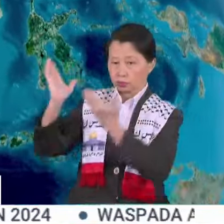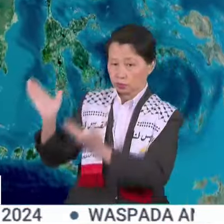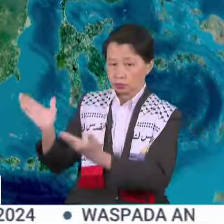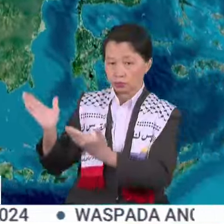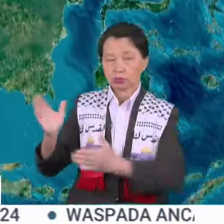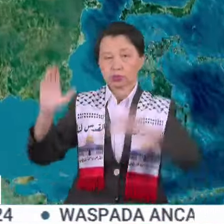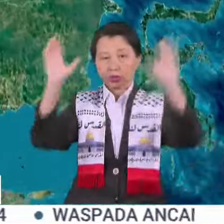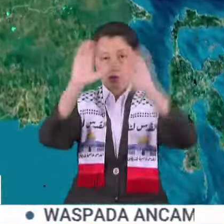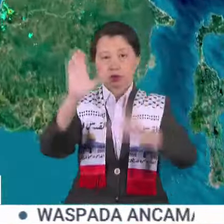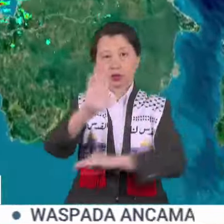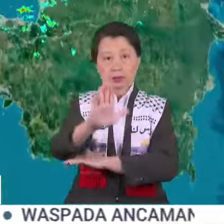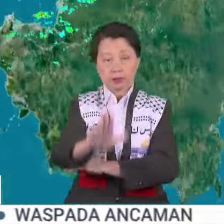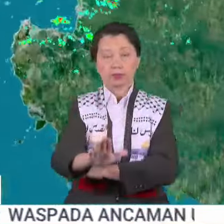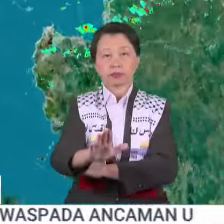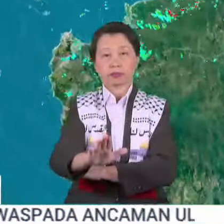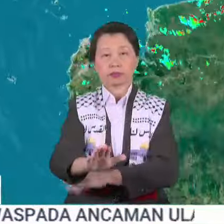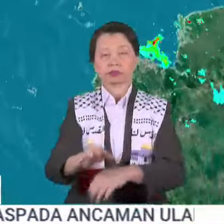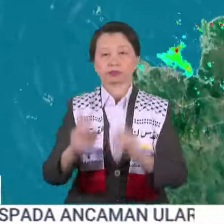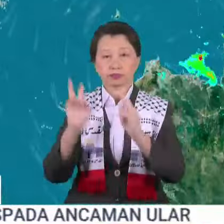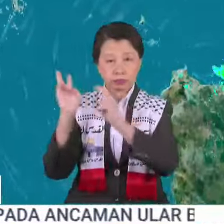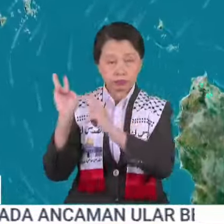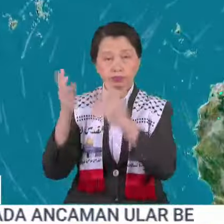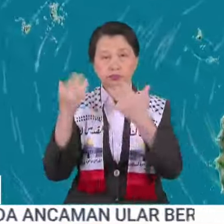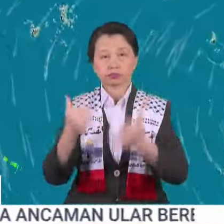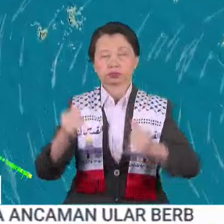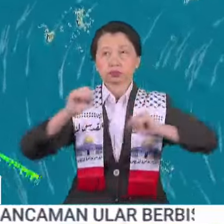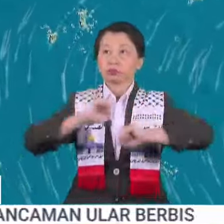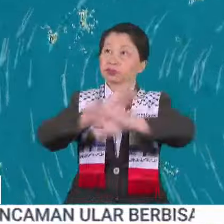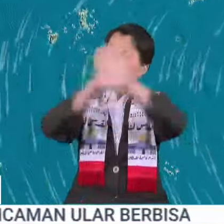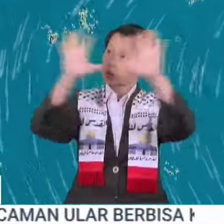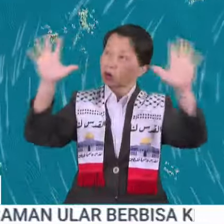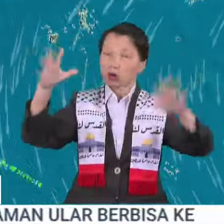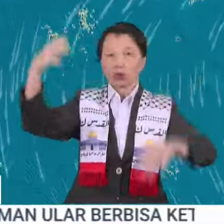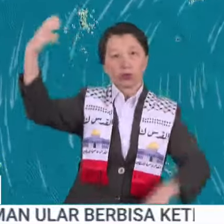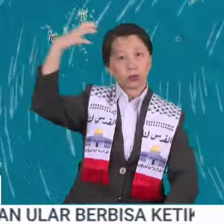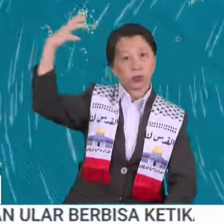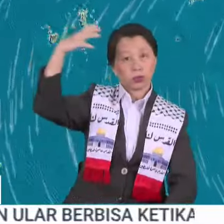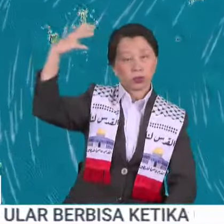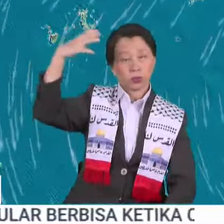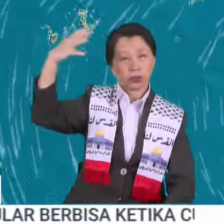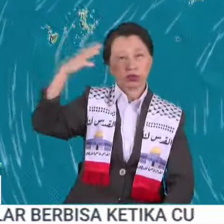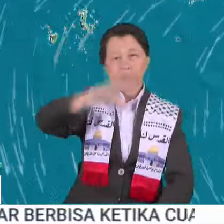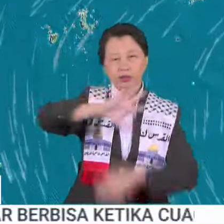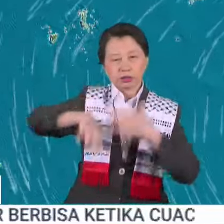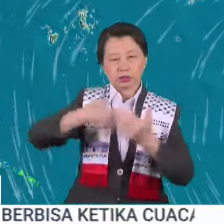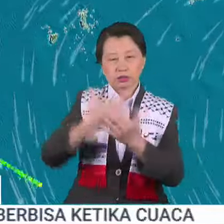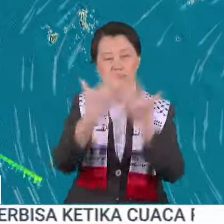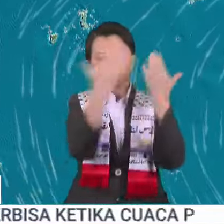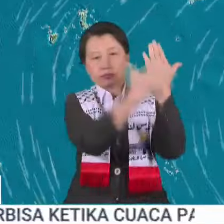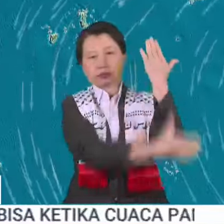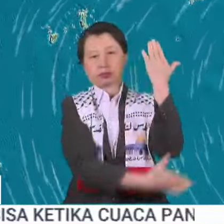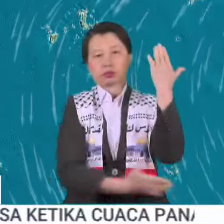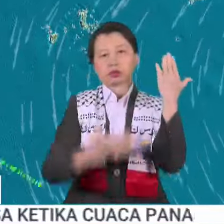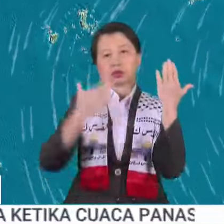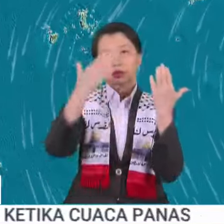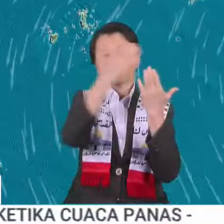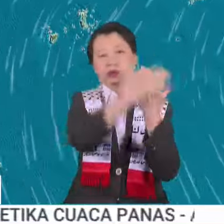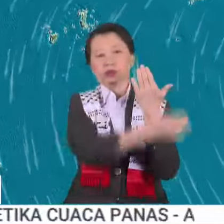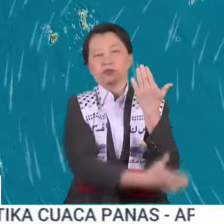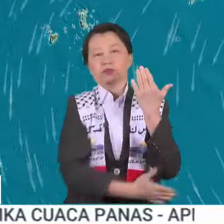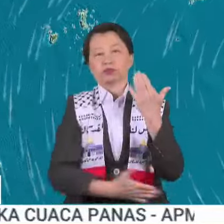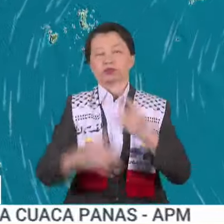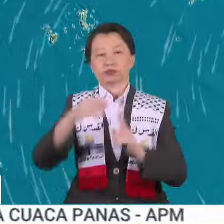keadaan cuaca pada petang ini. Dilihat di sini keadaan cuaca cerah dan juga panas di hampir keseluruhan negeri di semenanjung